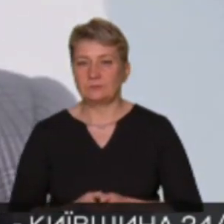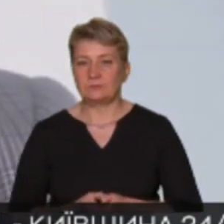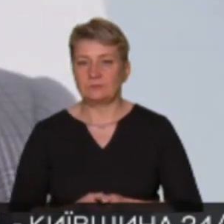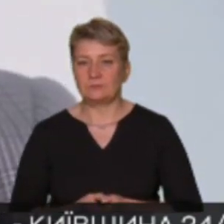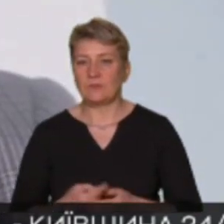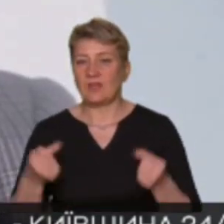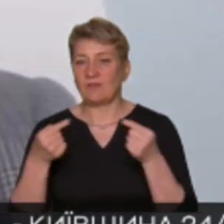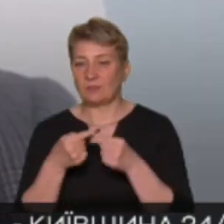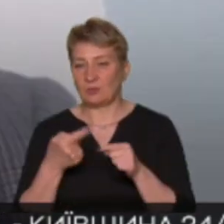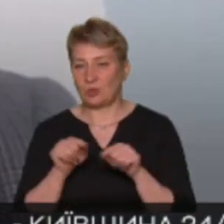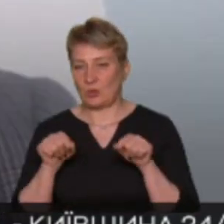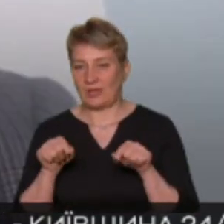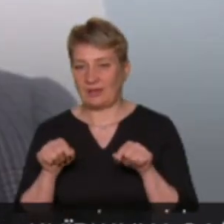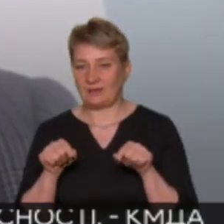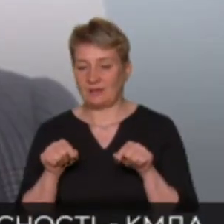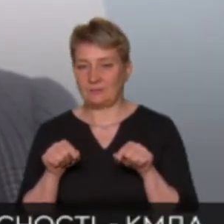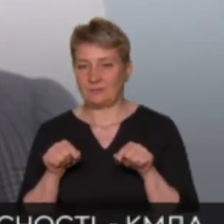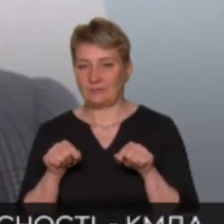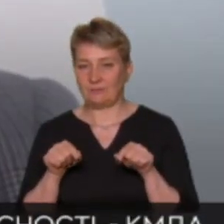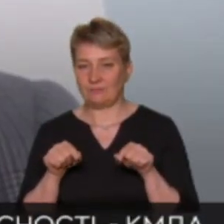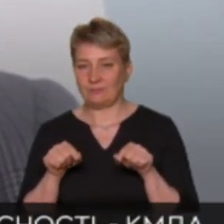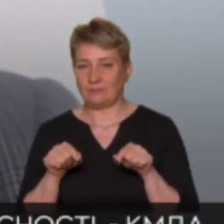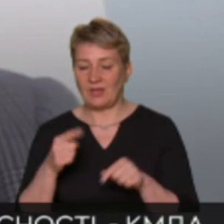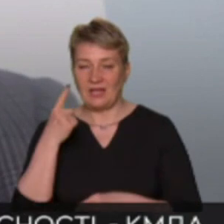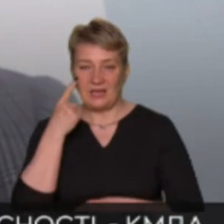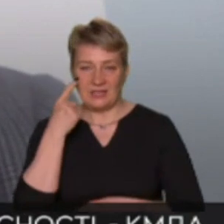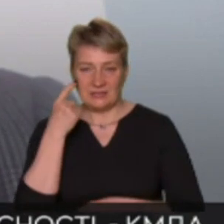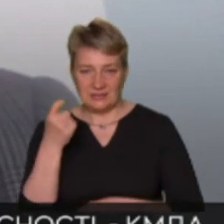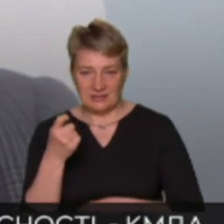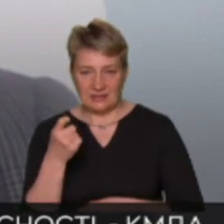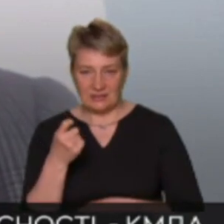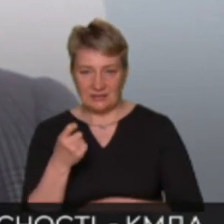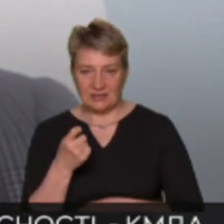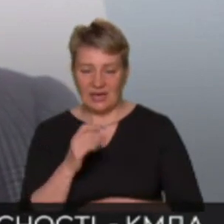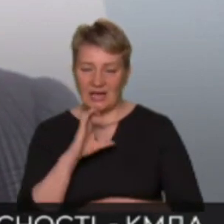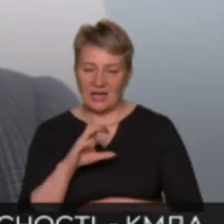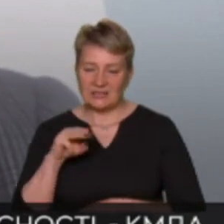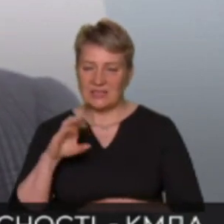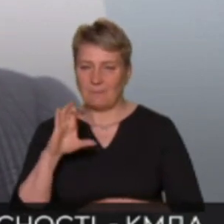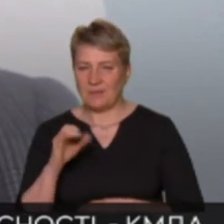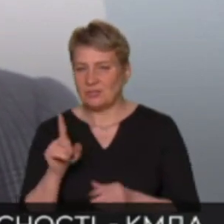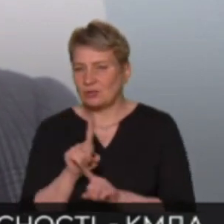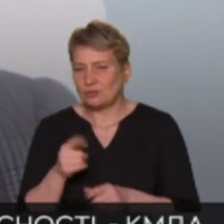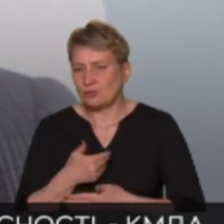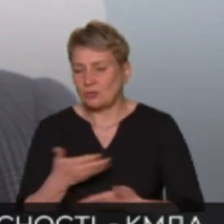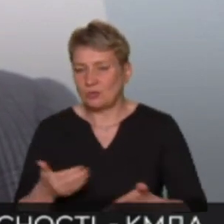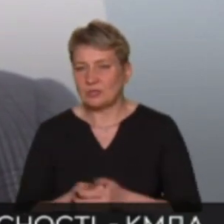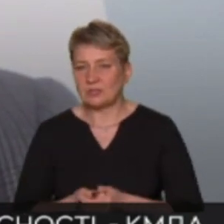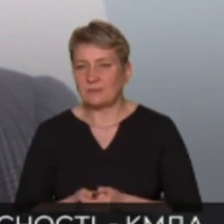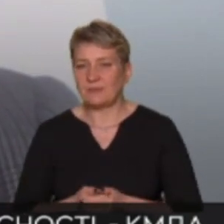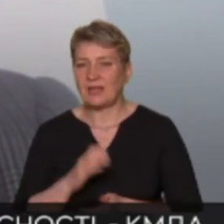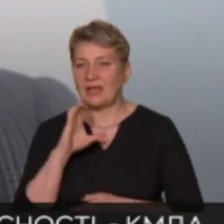Відповідно до цього варогідно формується сигнал, СМС чи щось, варогідно всього СМС,